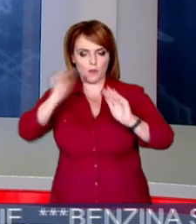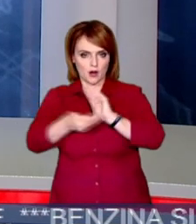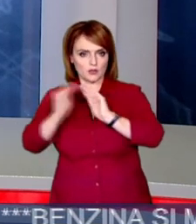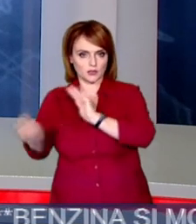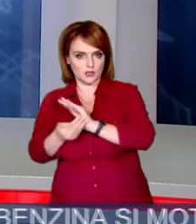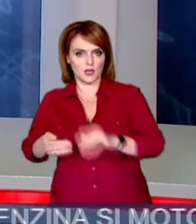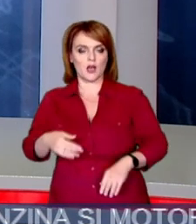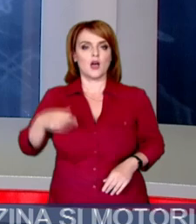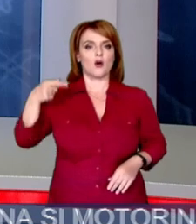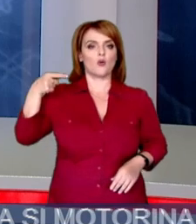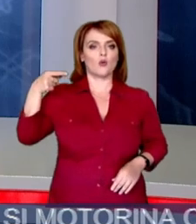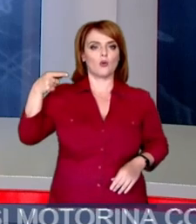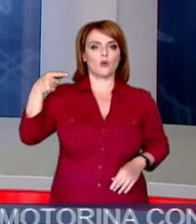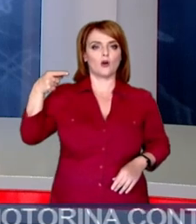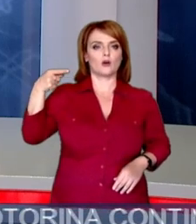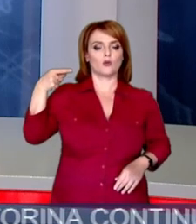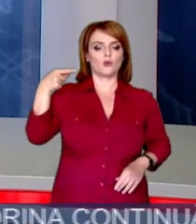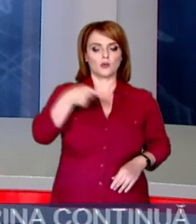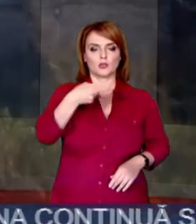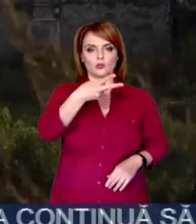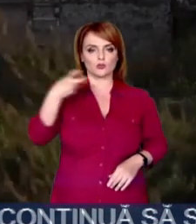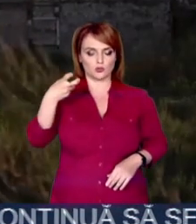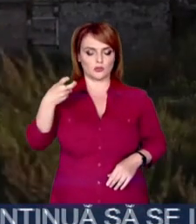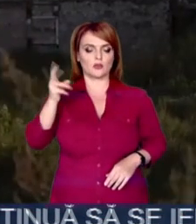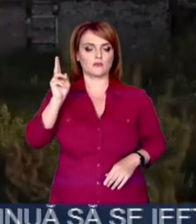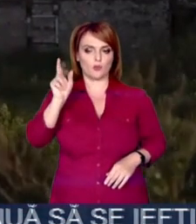au locuit acolo, au mai rămas doar 10 persoane.